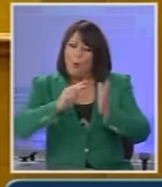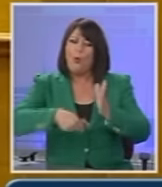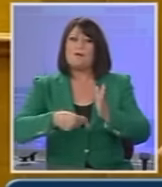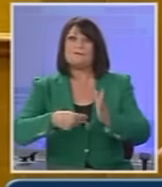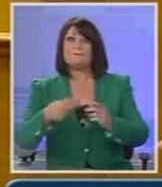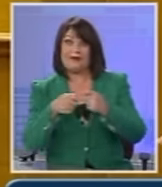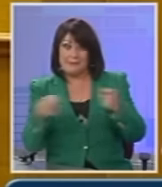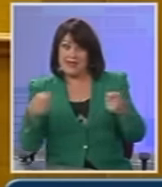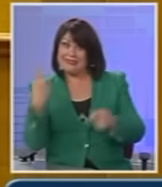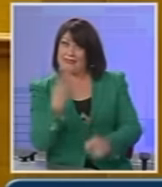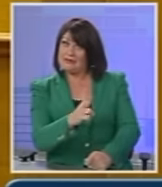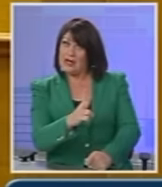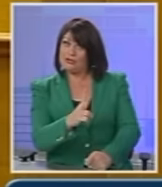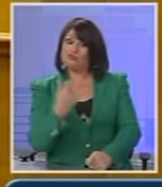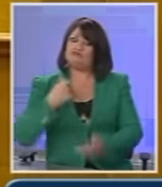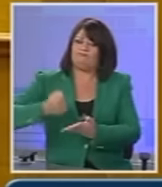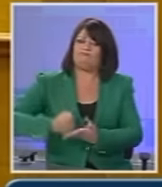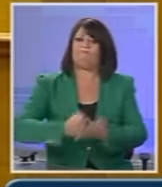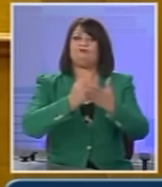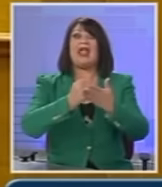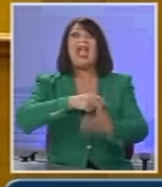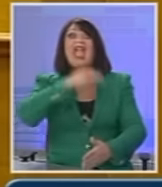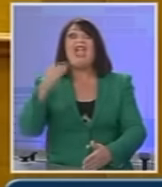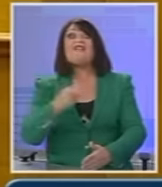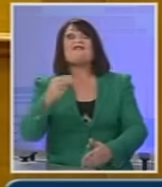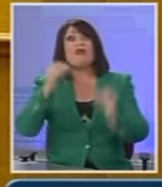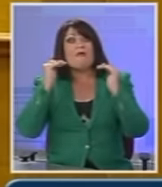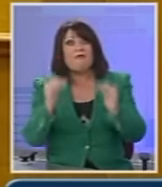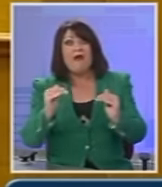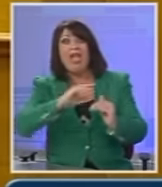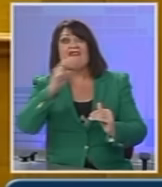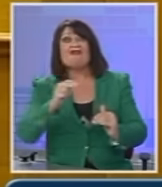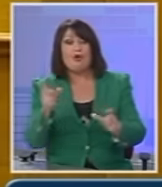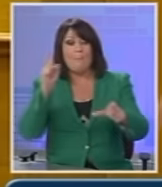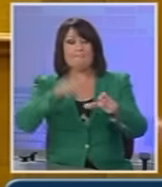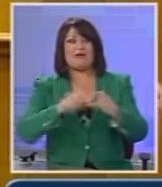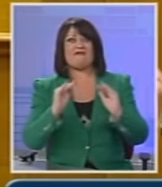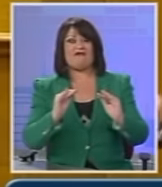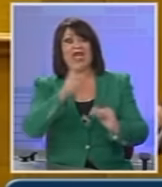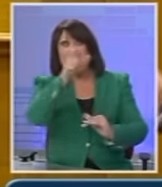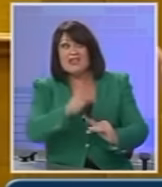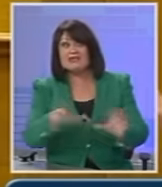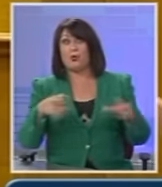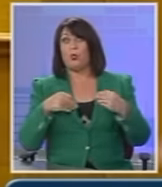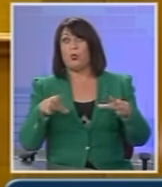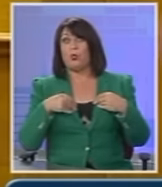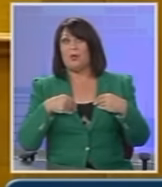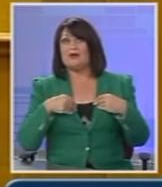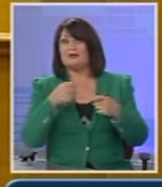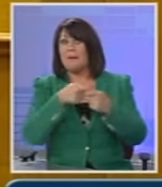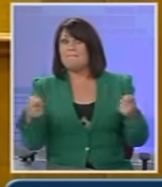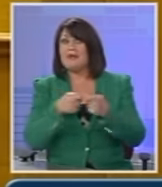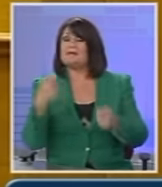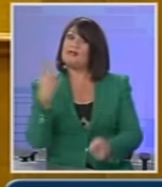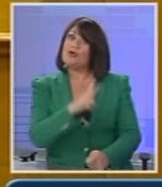είναι δικά σας. Εμείς στηρίζουμε την ευρωπαϊκή πορεία της χώρας. Από εκεί και πέρα εσείς τα αποδεχθήκατε αυτά που